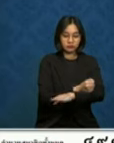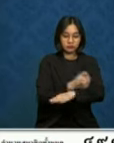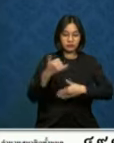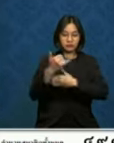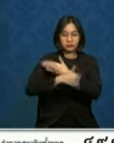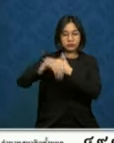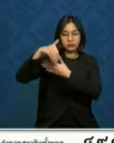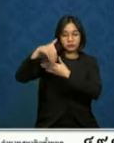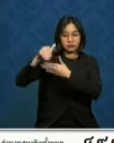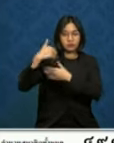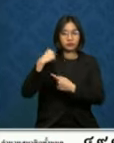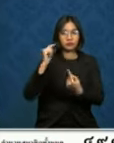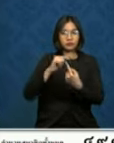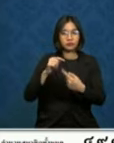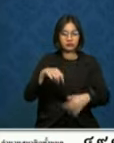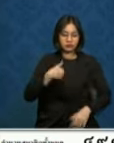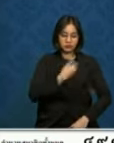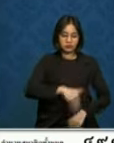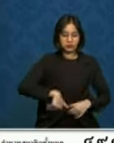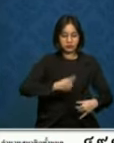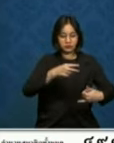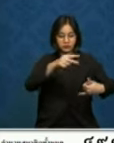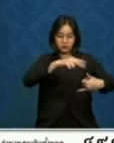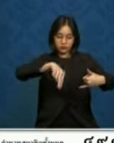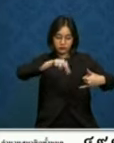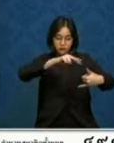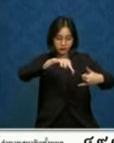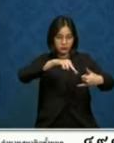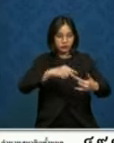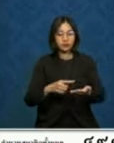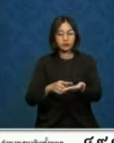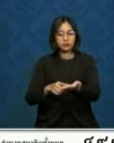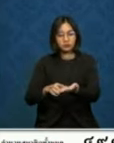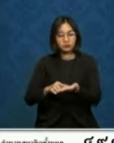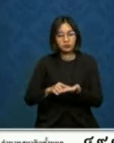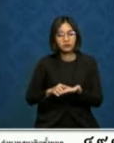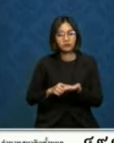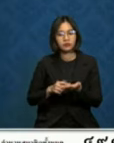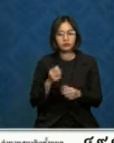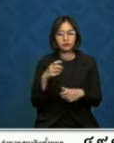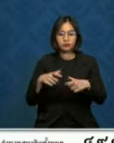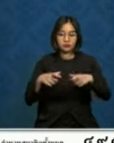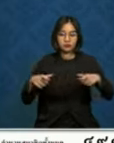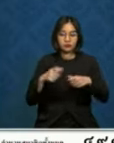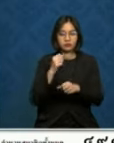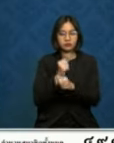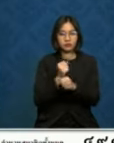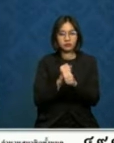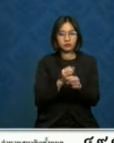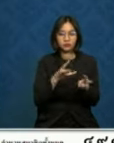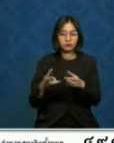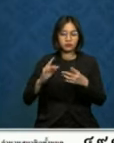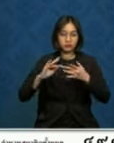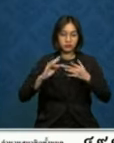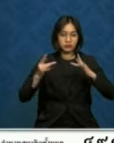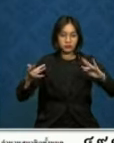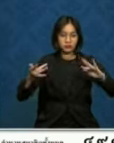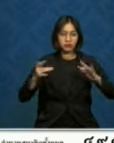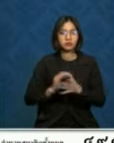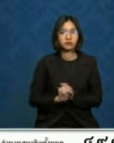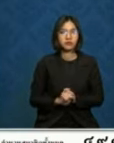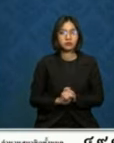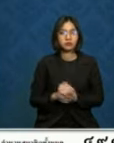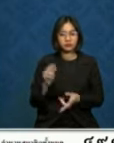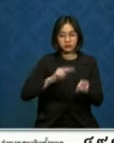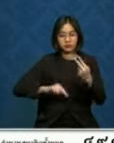ะครับก็ไล่ตั้งแต่การตรวจสุขภาพนะครับการยื่นขอใบอนุญาตทำงานนะครับผ่านทางออนไลน์นะครับการ